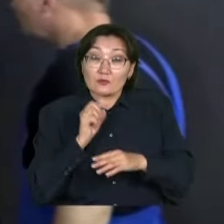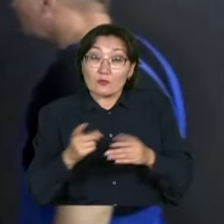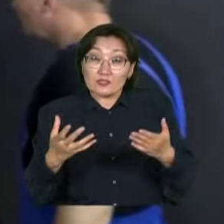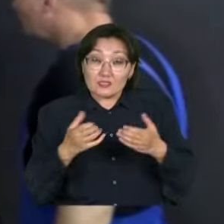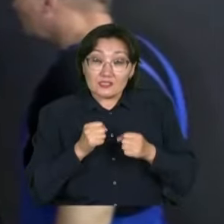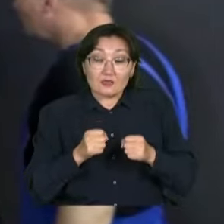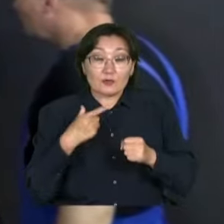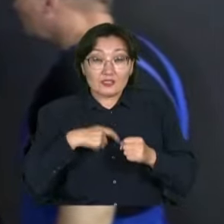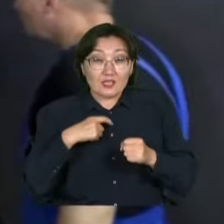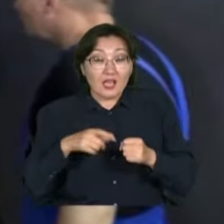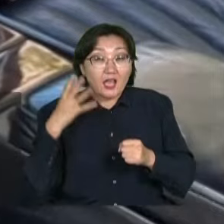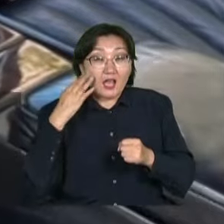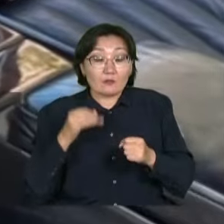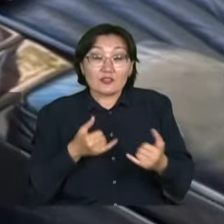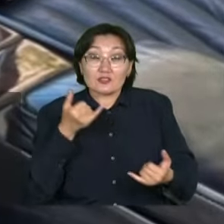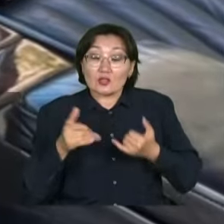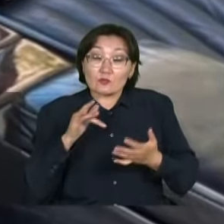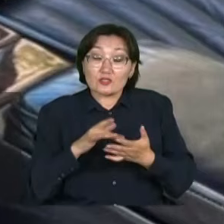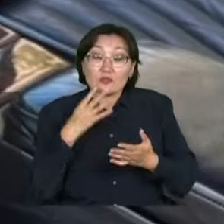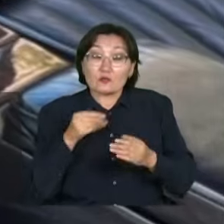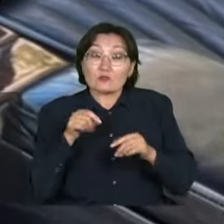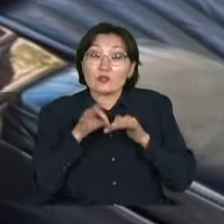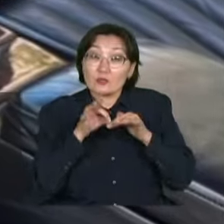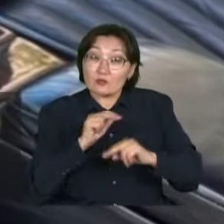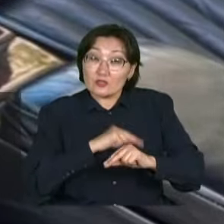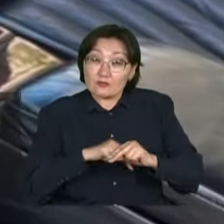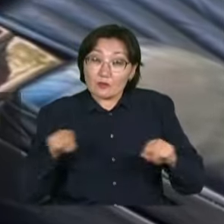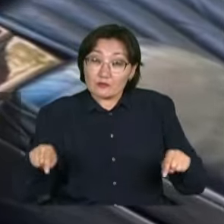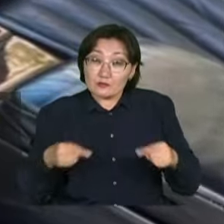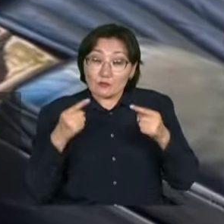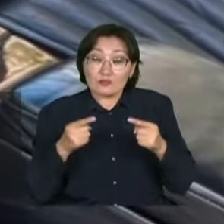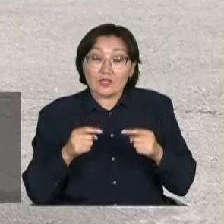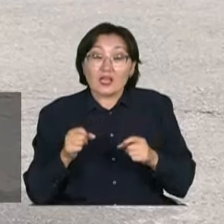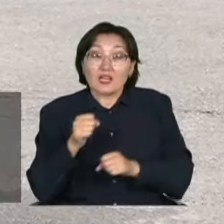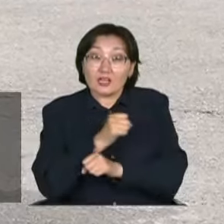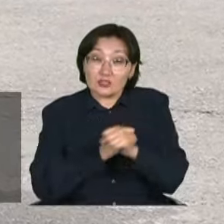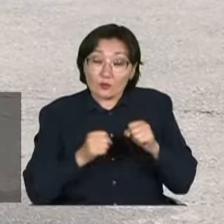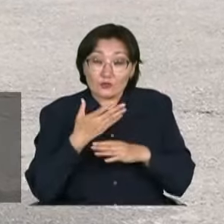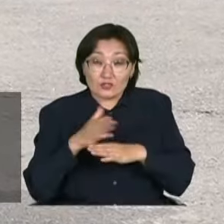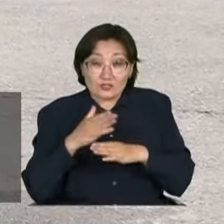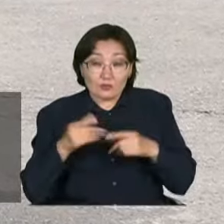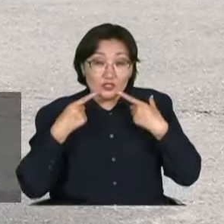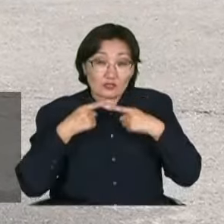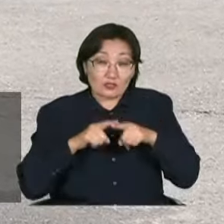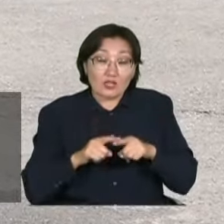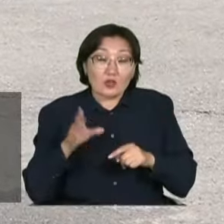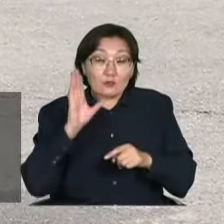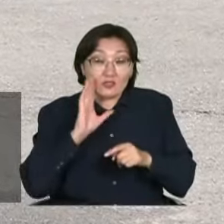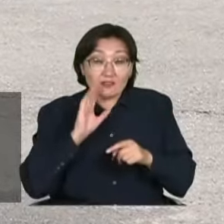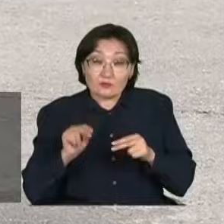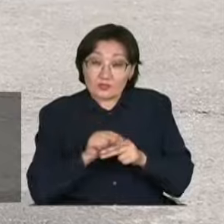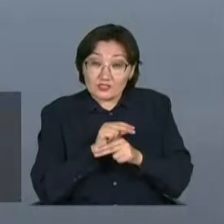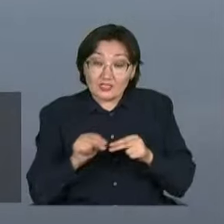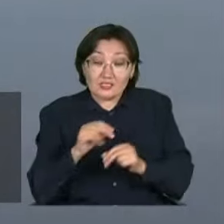себя Алматинский сервисный центр. За свой счет там провели работы по восстановлению ходовой части, заменили техническую жидкость,